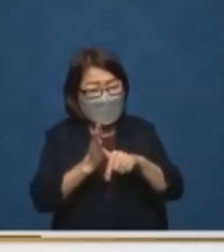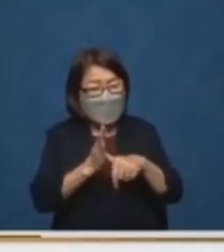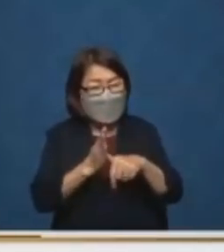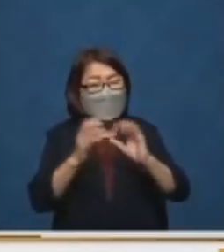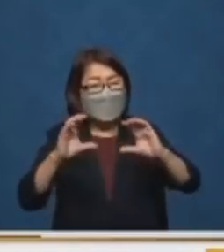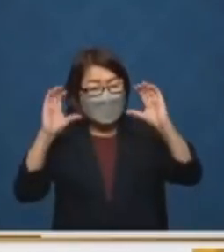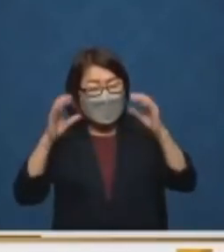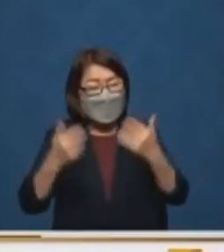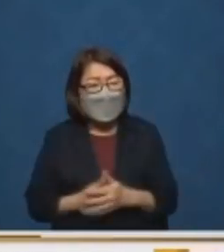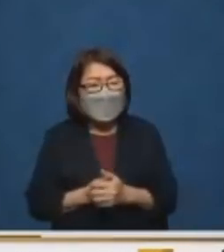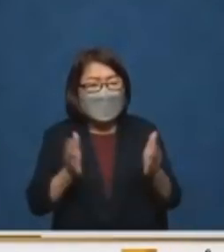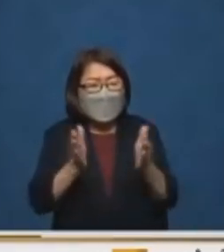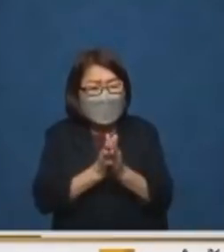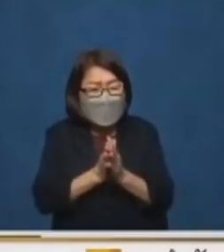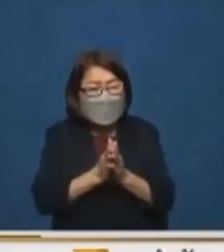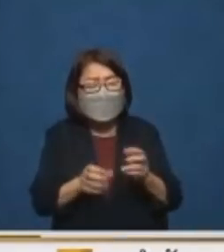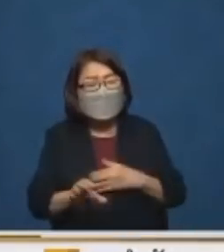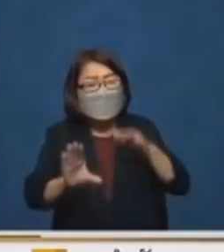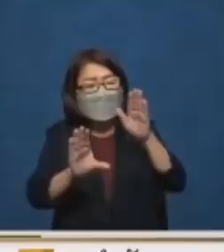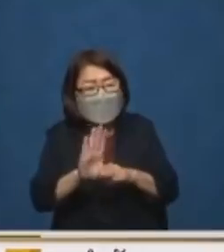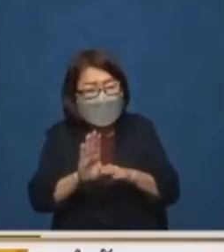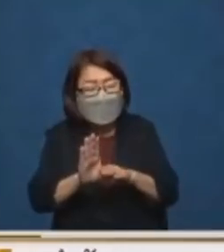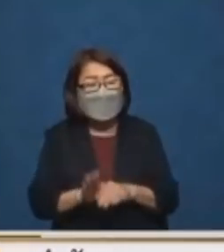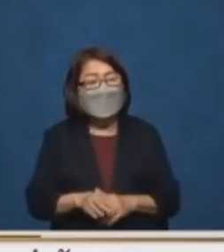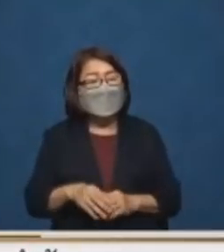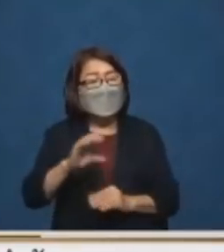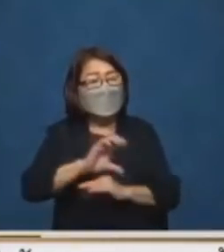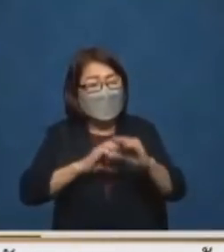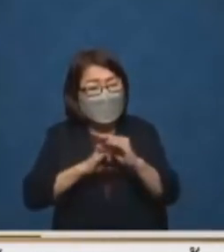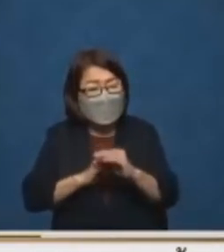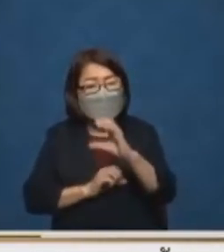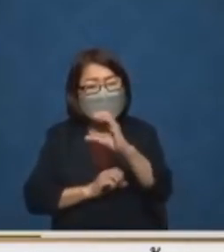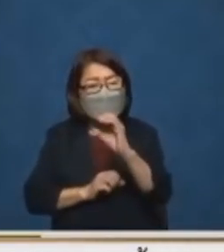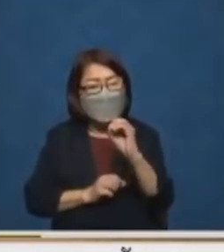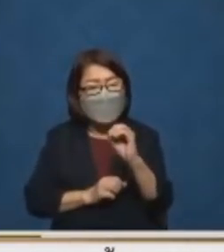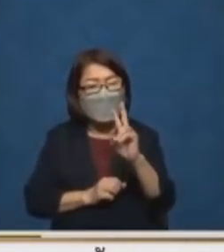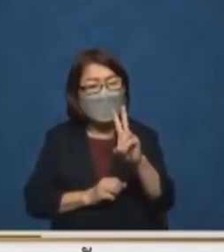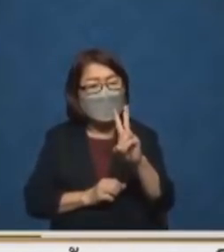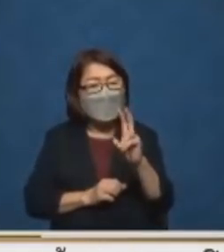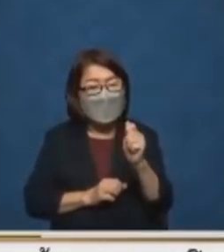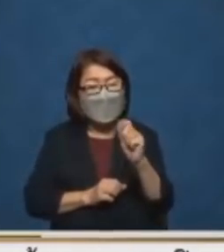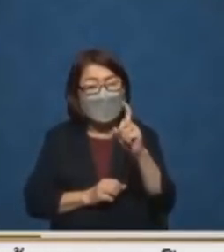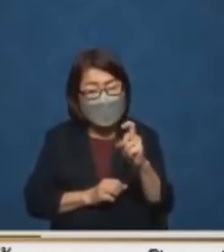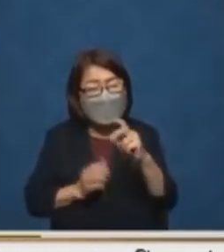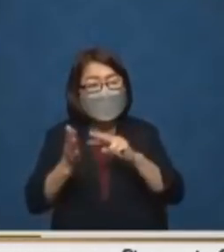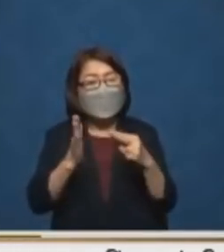การเข้าร่ม COVECจะทำให้ประเทศไยมีความมนโครงด้านวักซีนทําประทานทราบไครับว่า